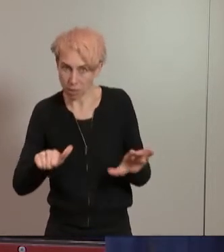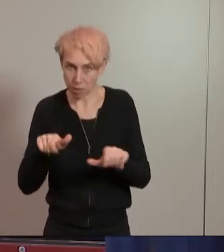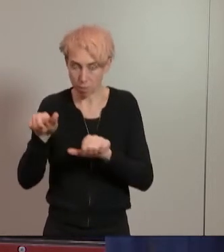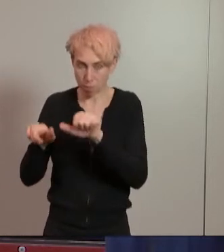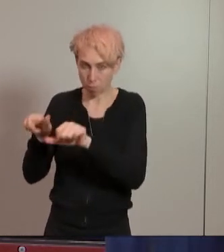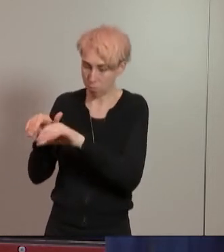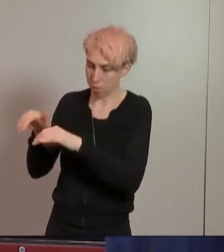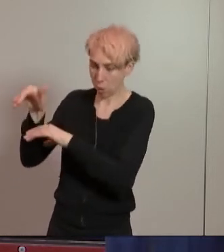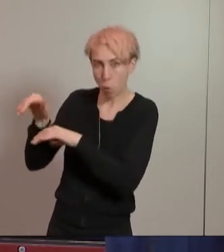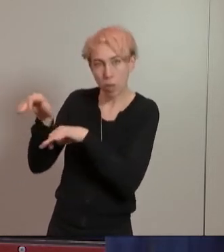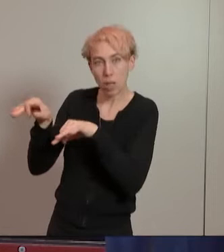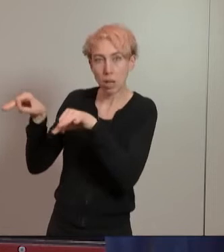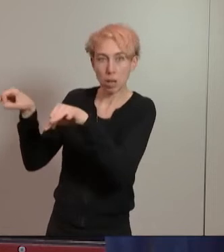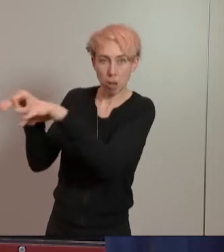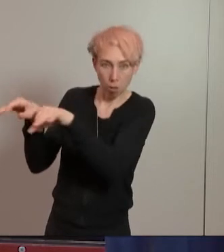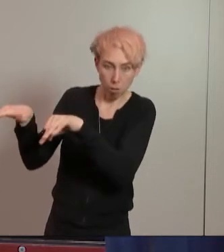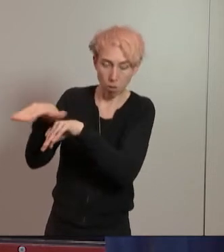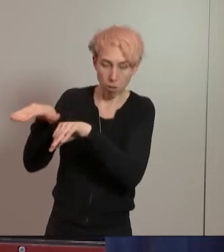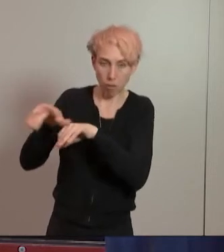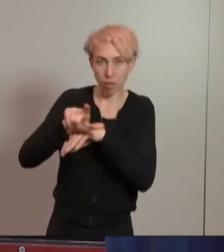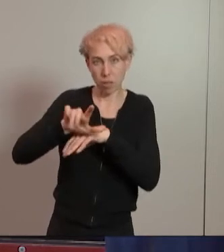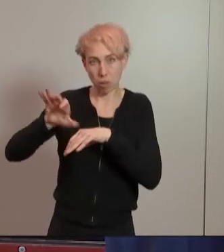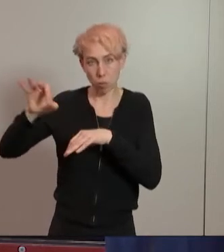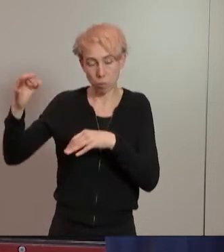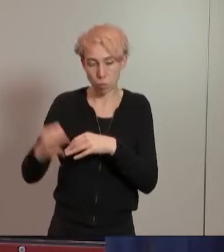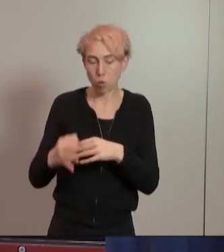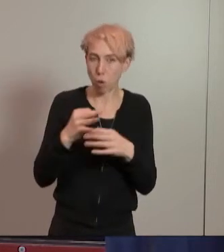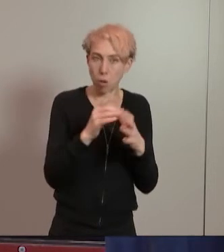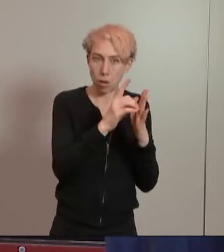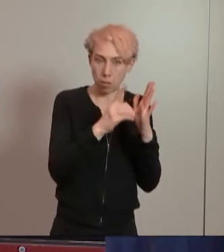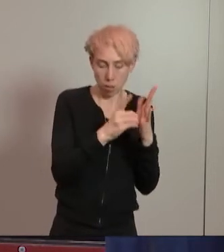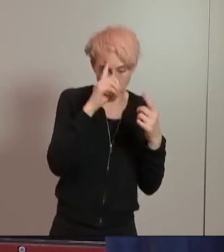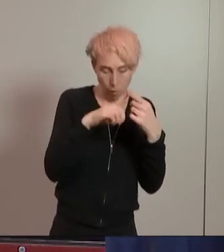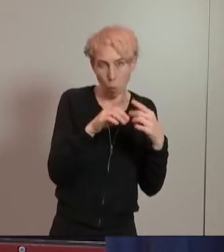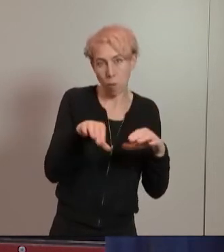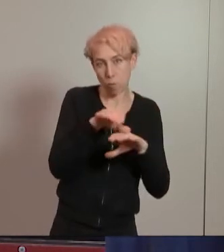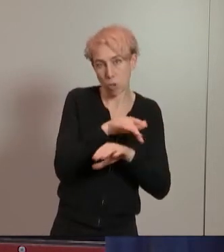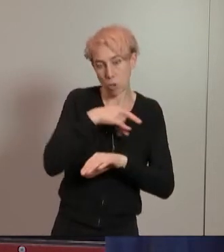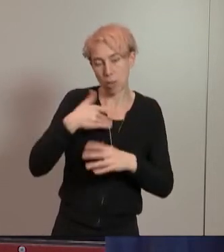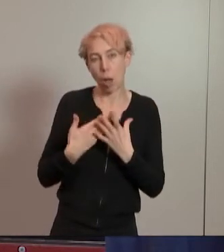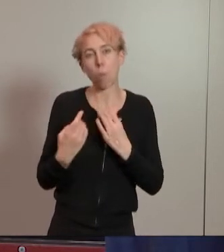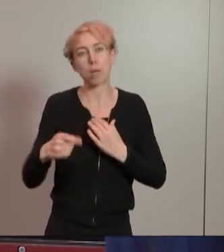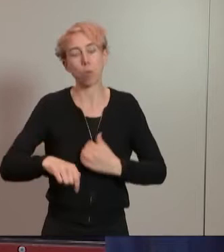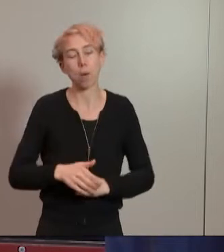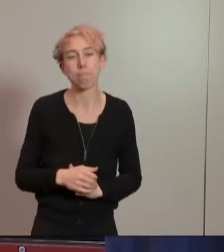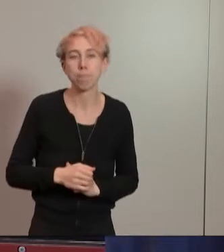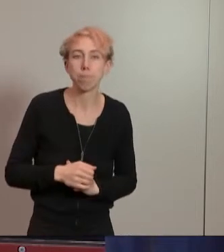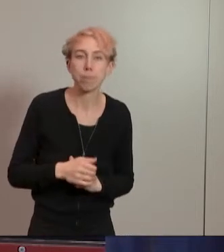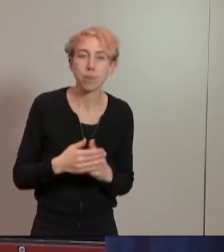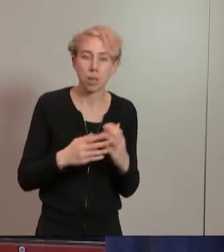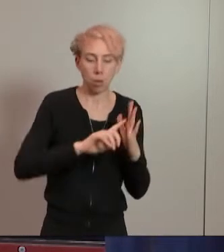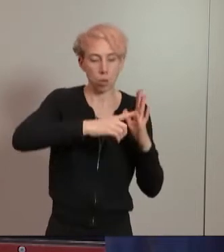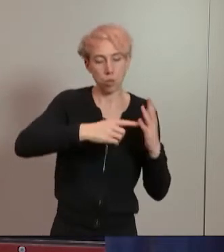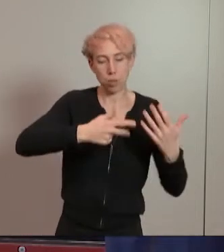employeurs territoriaux de 50% d'un montant de référence fixé par décret pour la complémentaire santé sera obligatoire. L'ordonnance